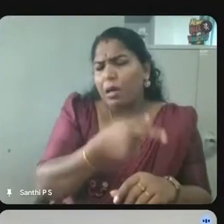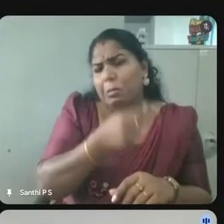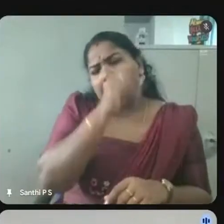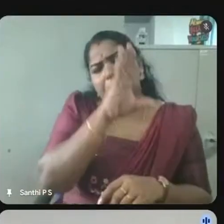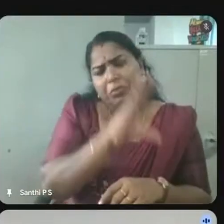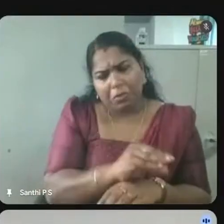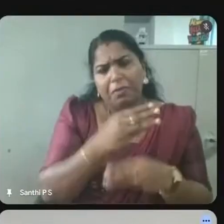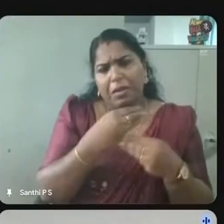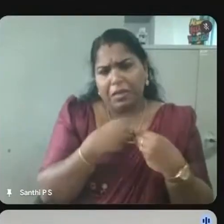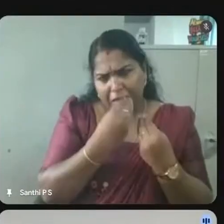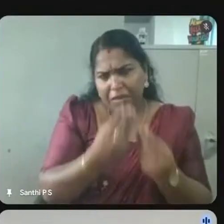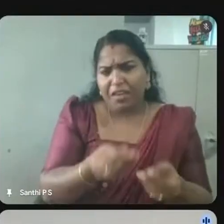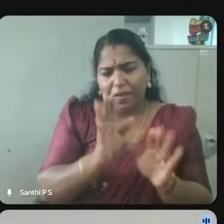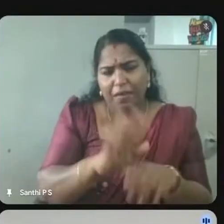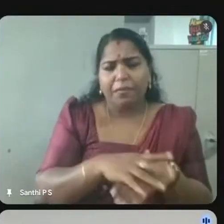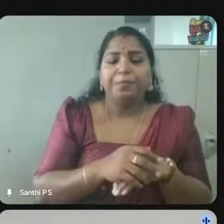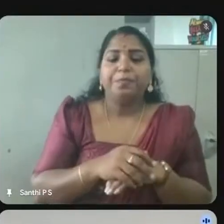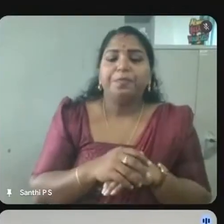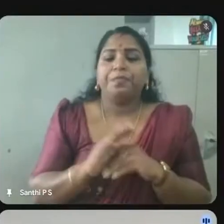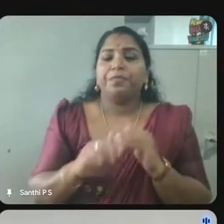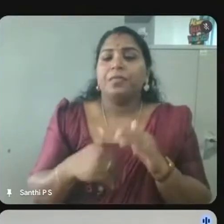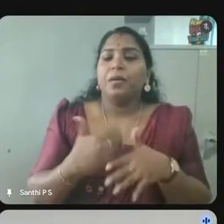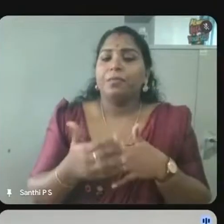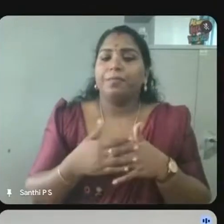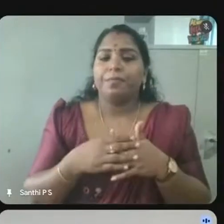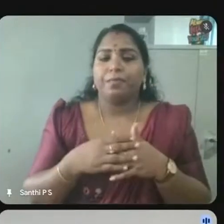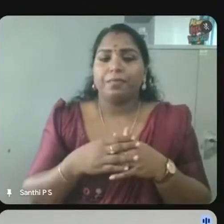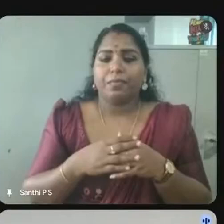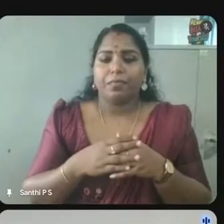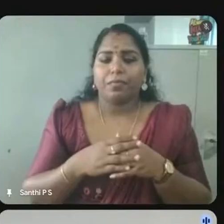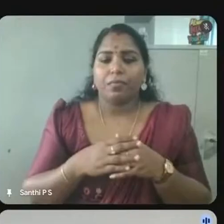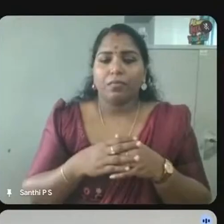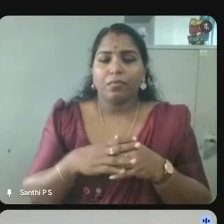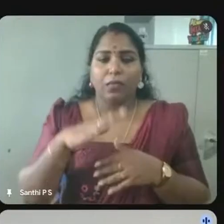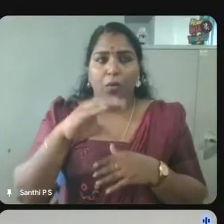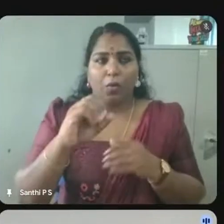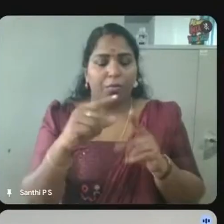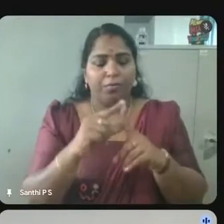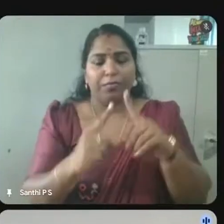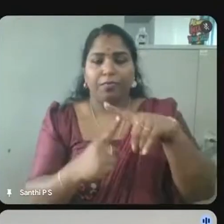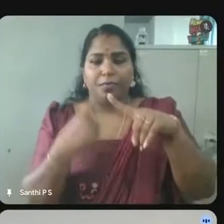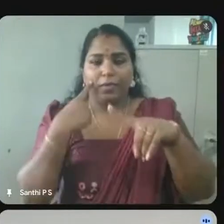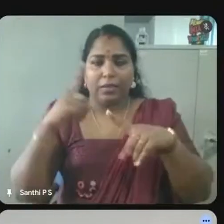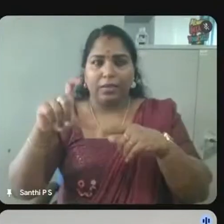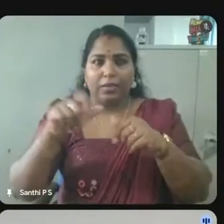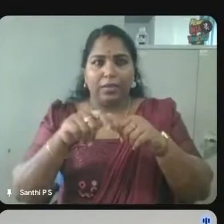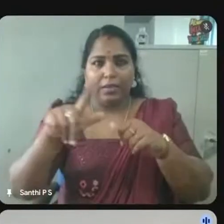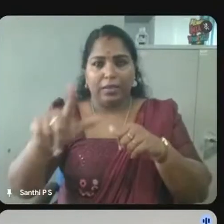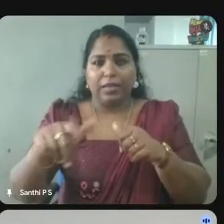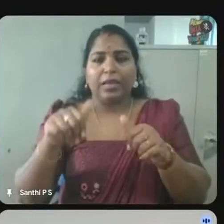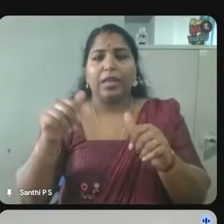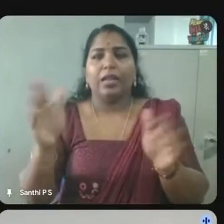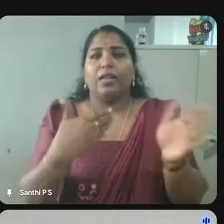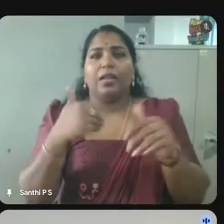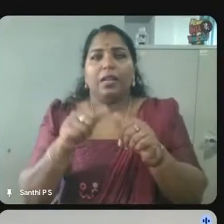ഇതിലൊക്കെ കിട്ടുന്നുണ്ട്. അതുപോലെ നമുക്ക് ഇതിപ്പോ നമുക്ക് ഒപ്റ്റിക്കൽ എയ്ഡ്സ് എന്ന് പറഞ്ഞിട്ട്, സ്റ്റാൻ മാഗ്നിഫയർ, അതുപോലെ ഹാൻഡ്